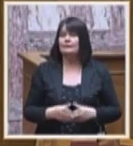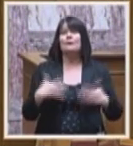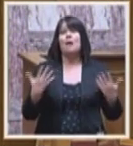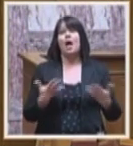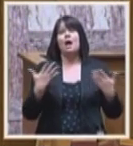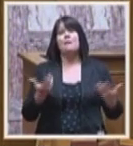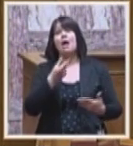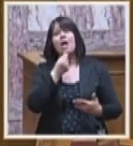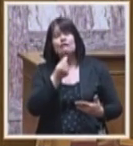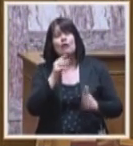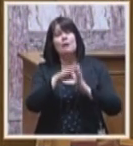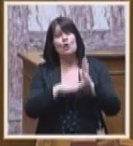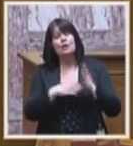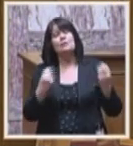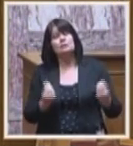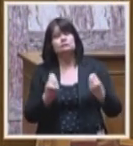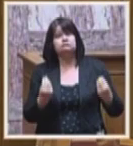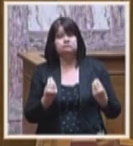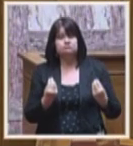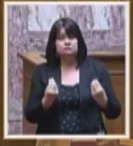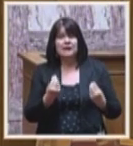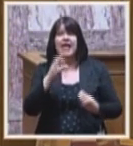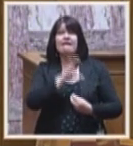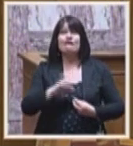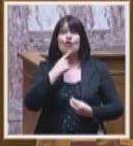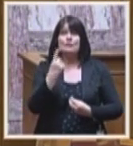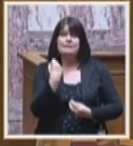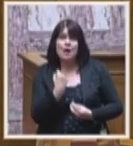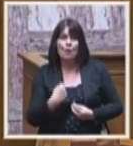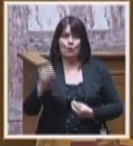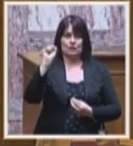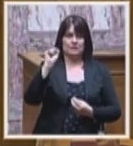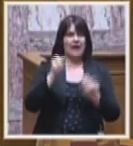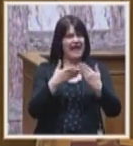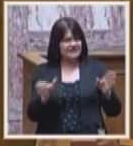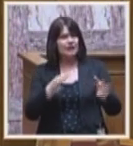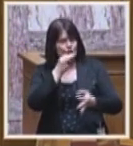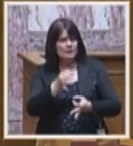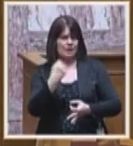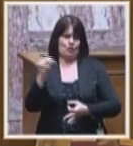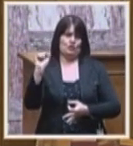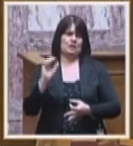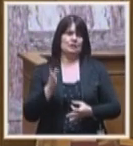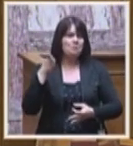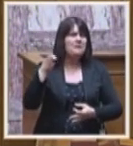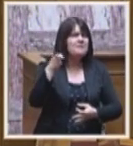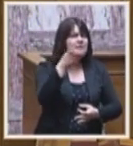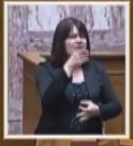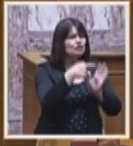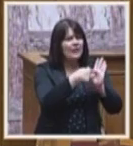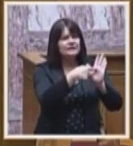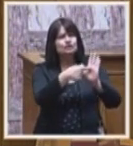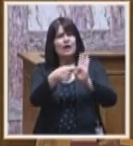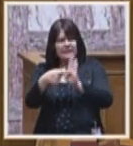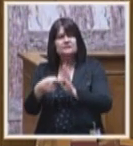εύκολα λόγια το πρόγραμμά σας, το οποίο απέρριψαν με δημόσιες πια τοποθετήσεις, όπου και αν πήγατε. Και το